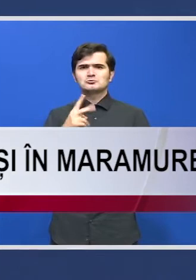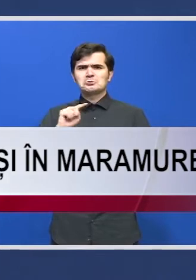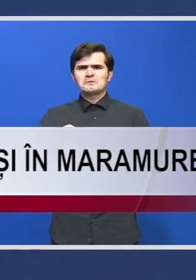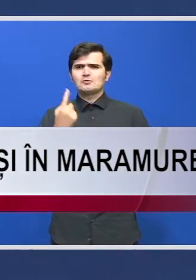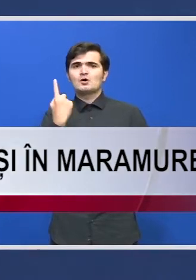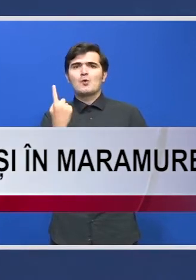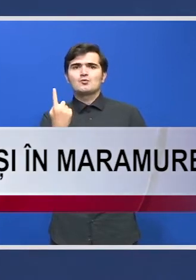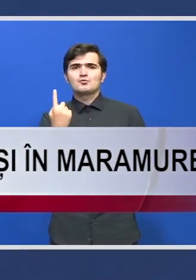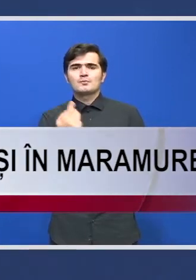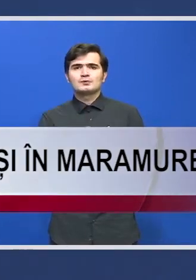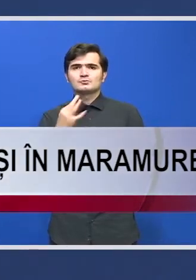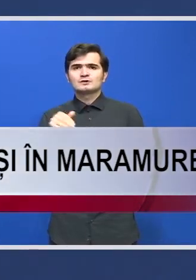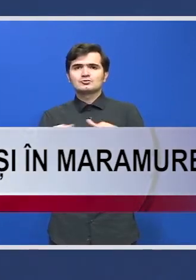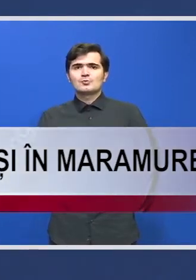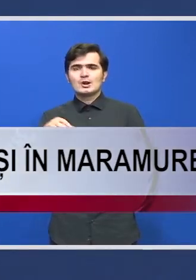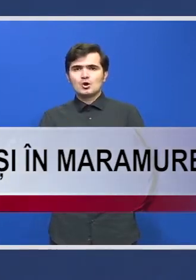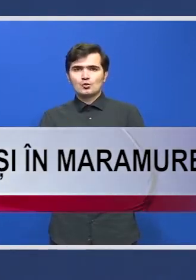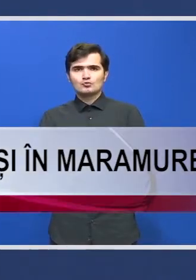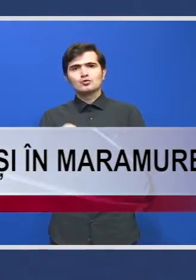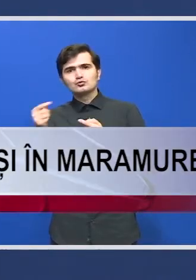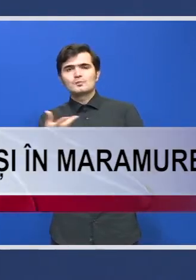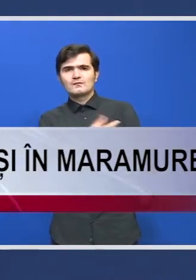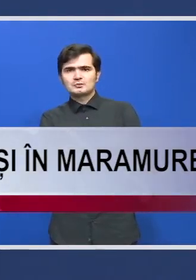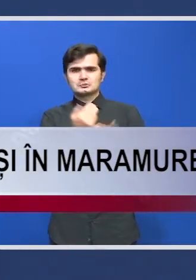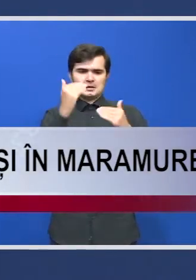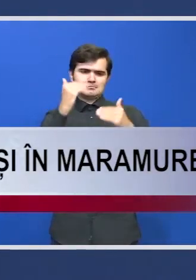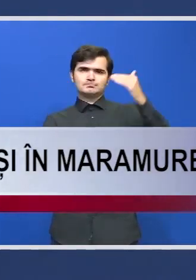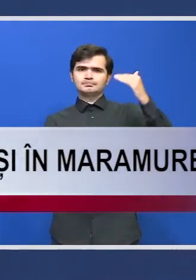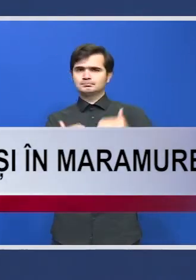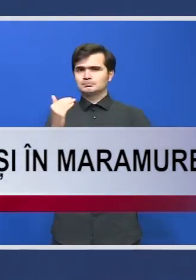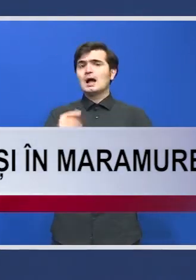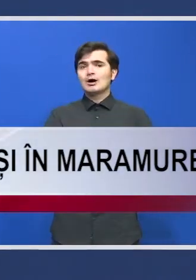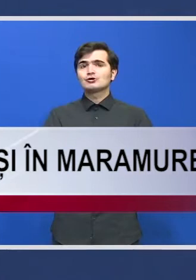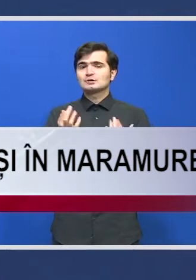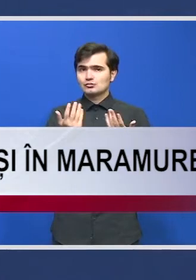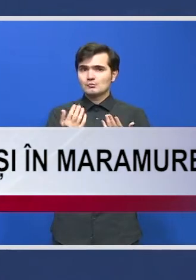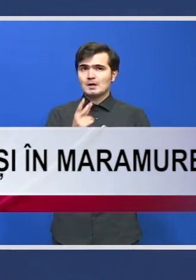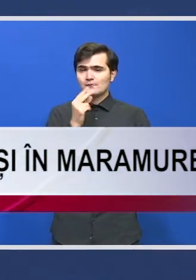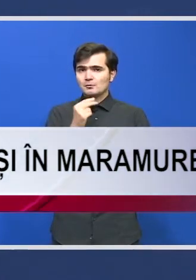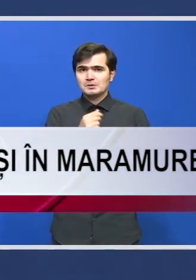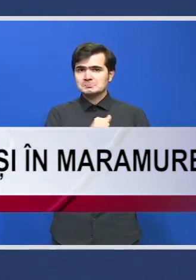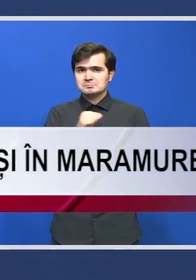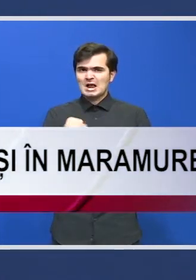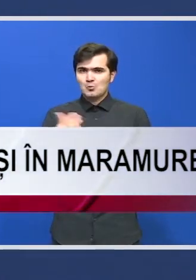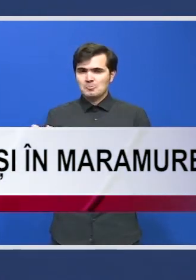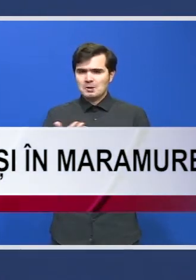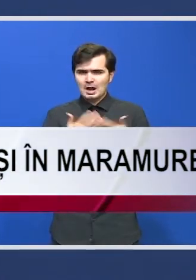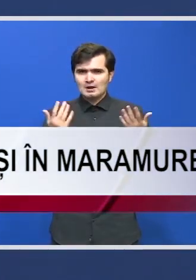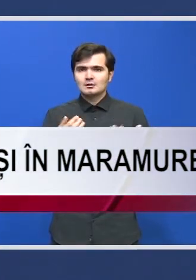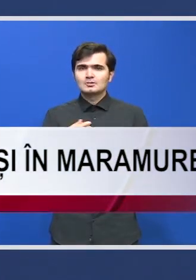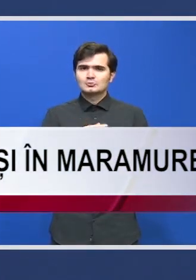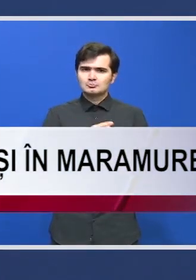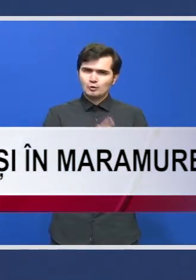2,1 la 10 milioane de locuitori după vaccinare. Astea sunt cifre care vorbesc de la sine, deci arată